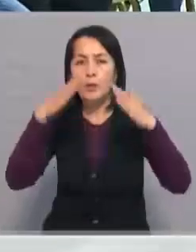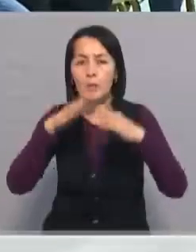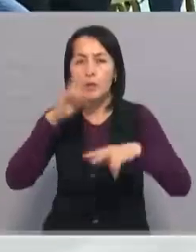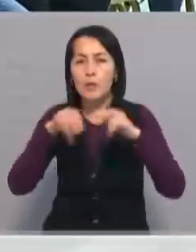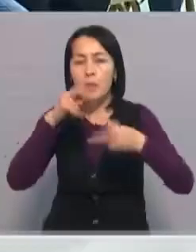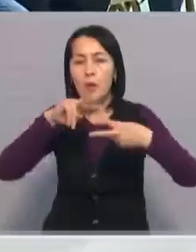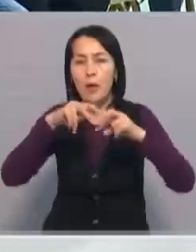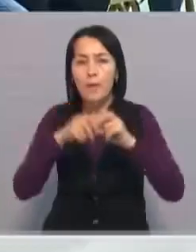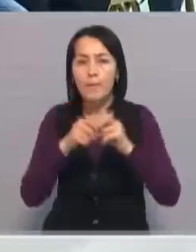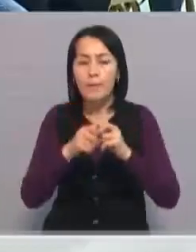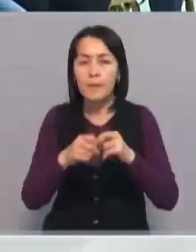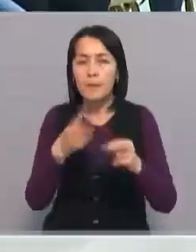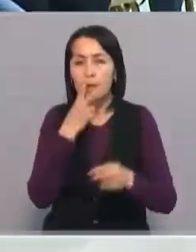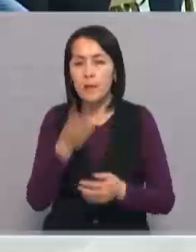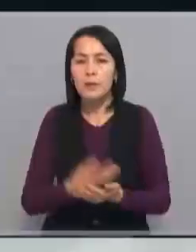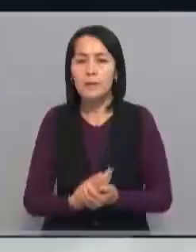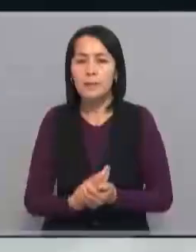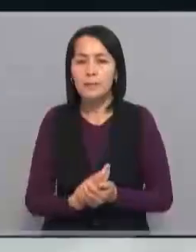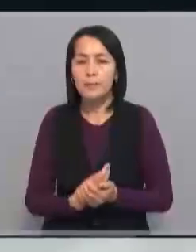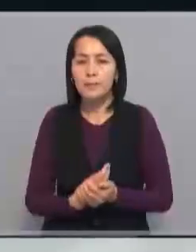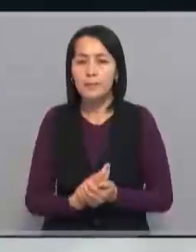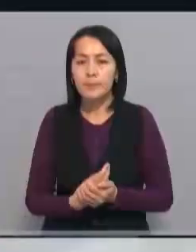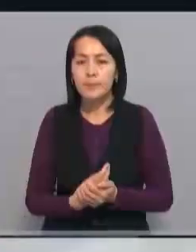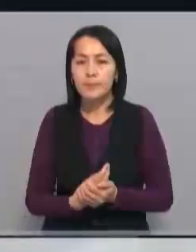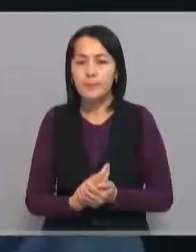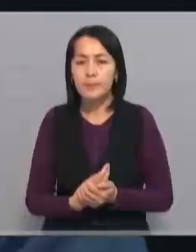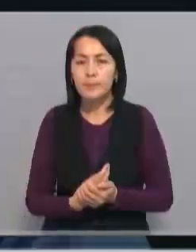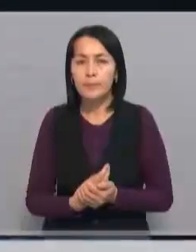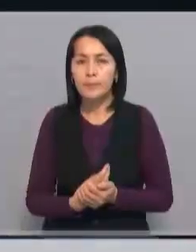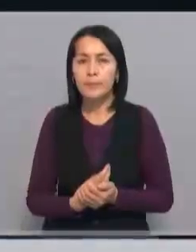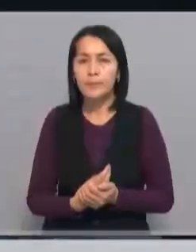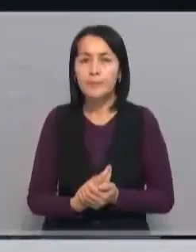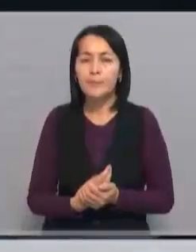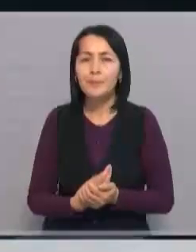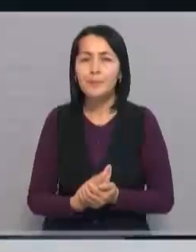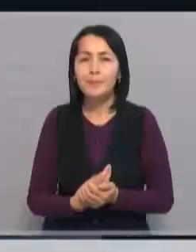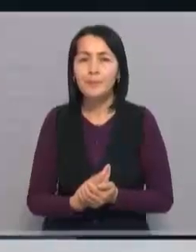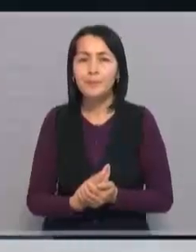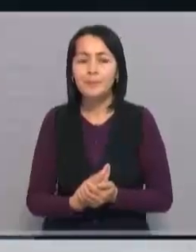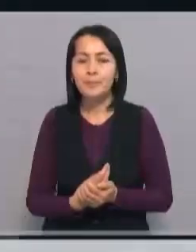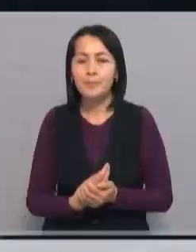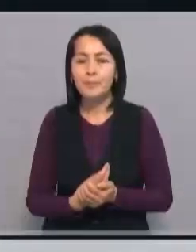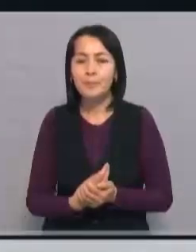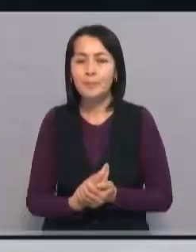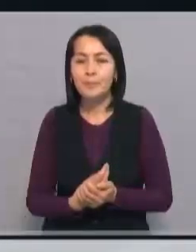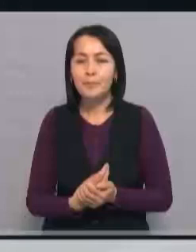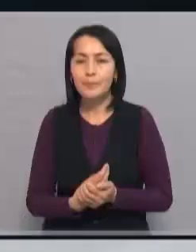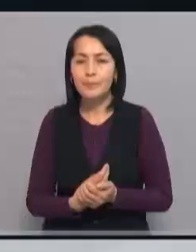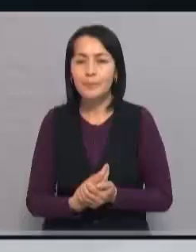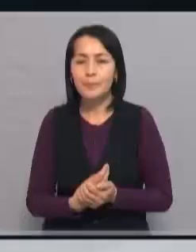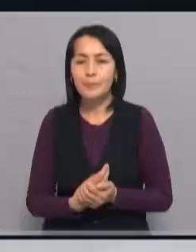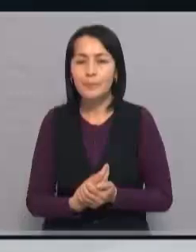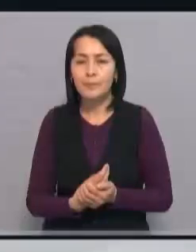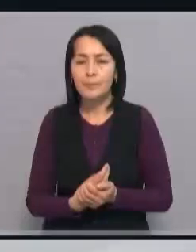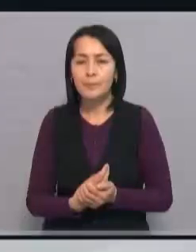салу мәселесін қарастырып жатыр. Старые дома, которые вышли из эксплуатации, они все, к сожалению, упали, погибло очень